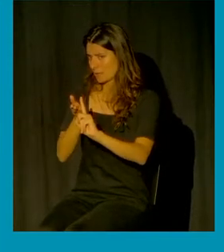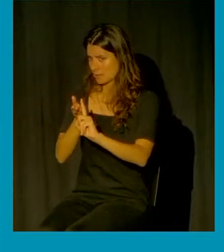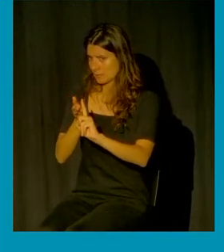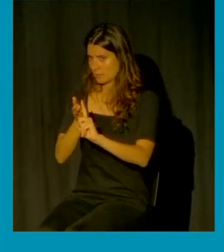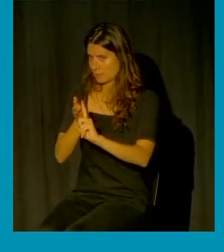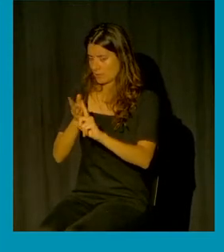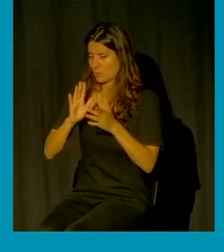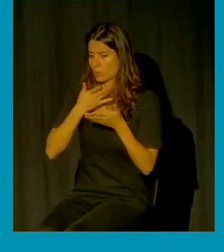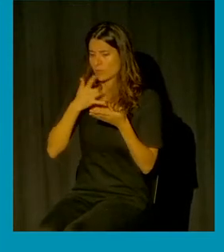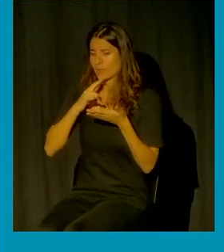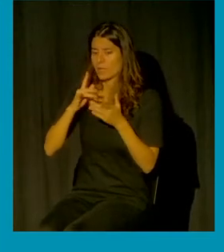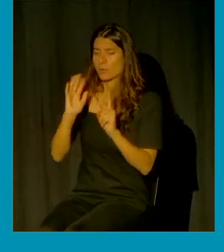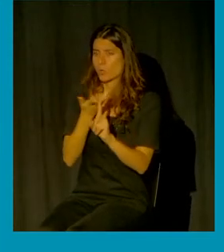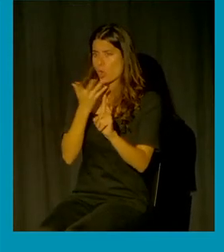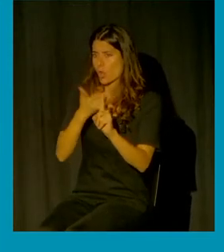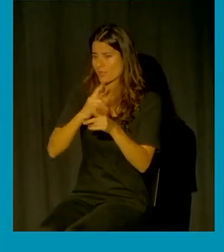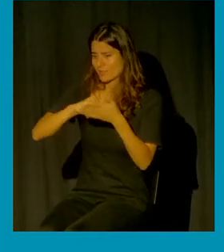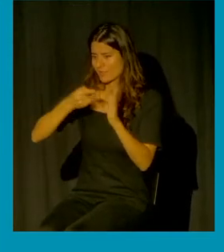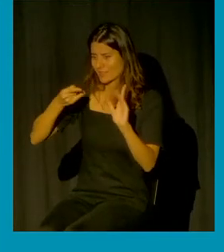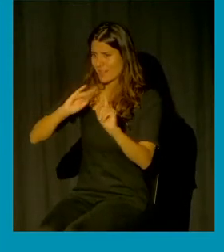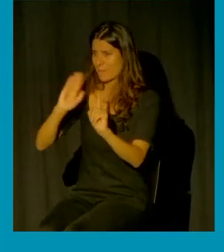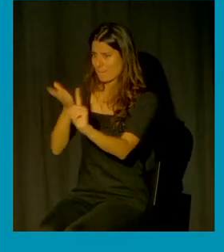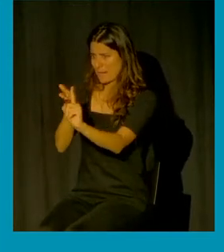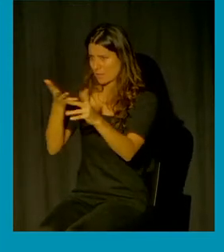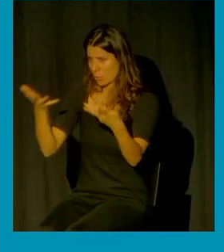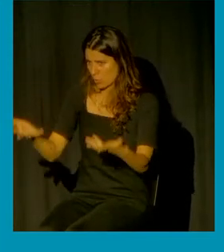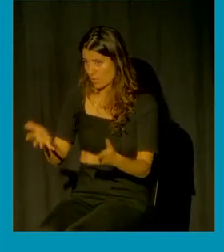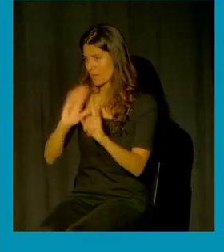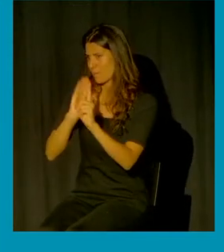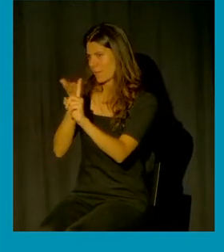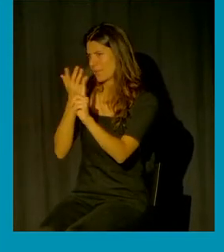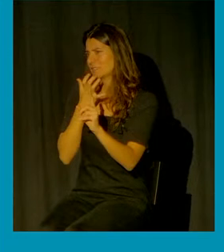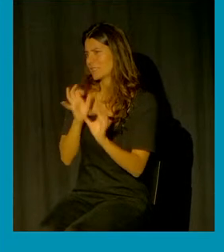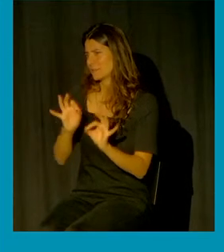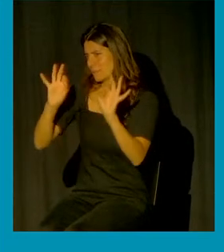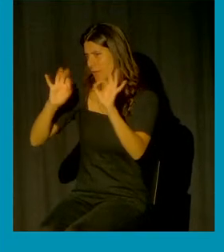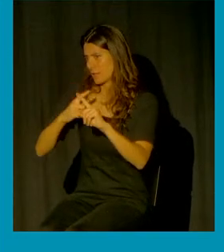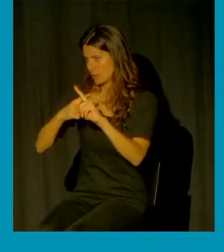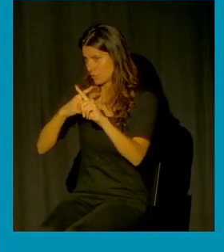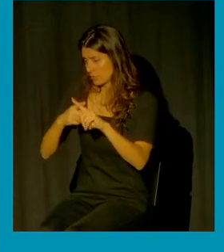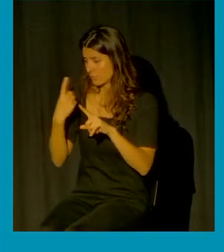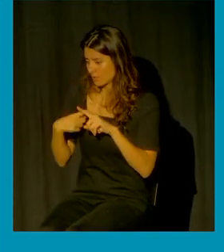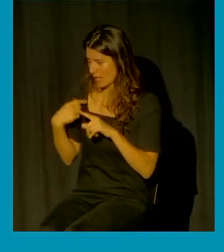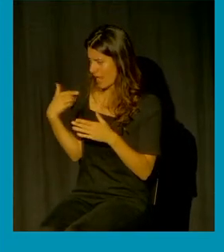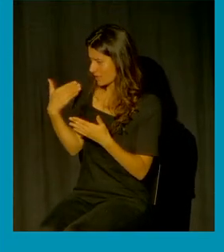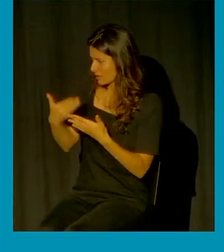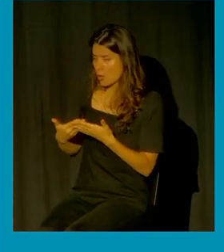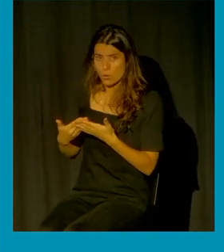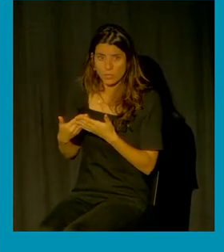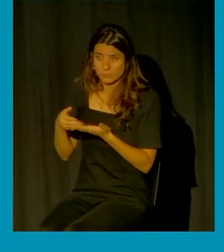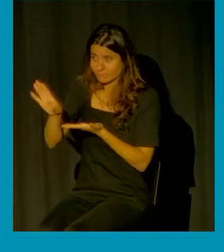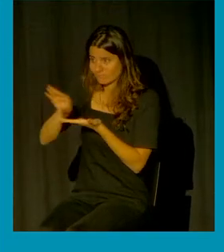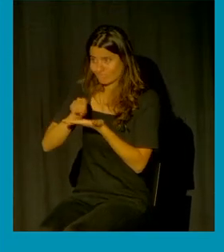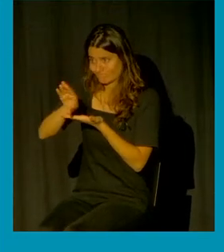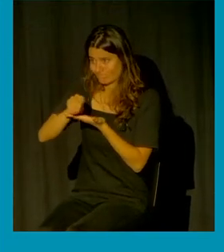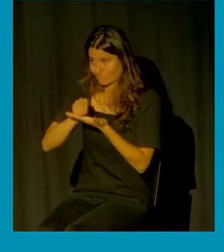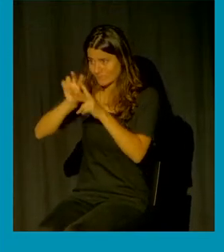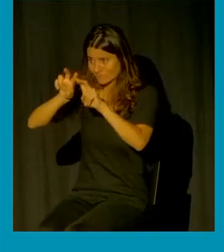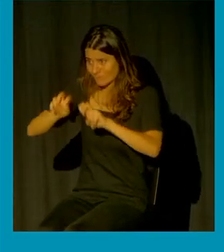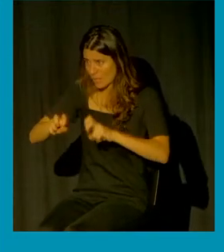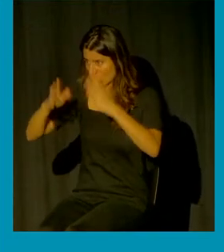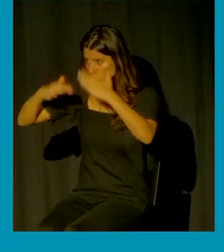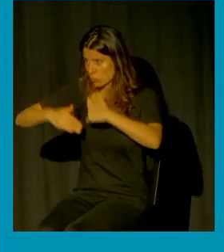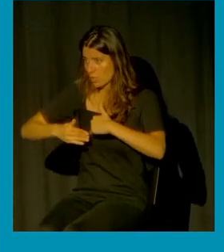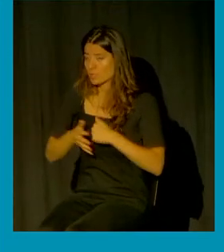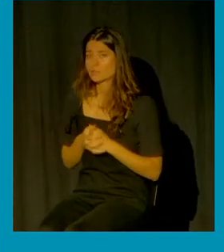violències digitals en aquest cas sexuals és quelcom sobre el que no hi ha literatura científica si dins de lo virtual